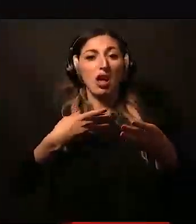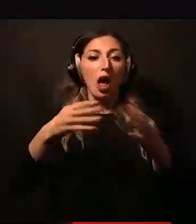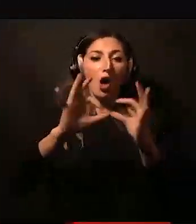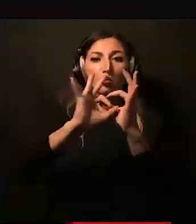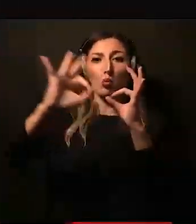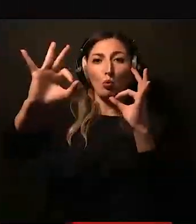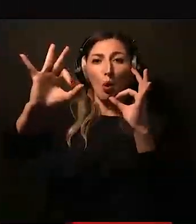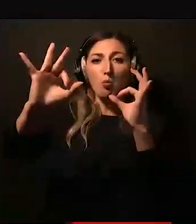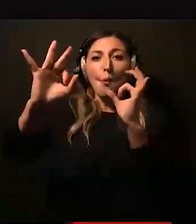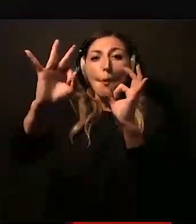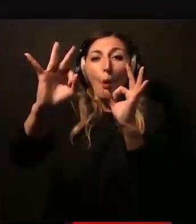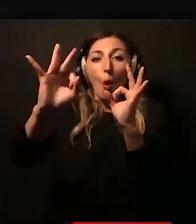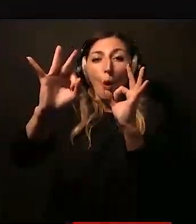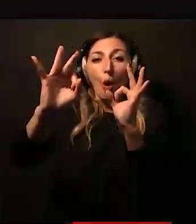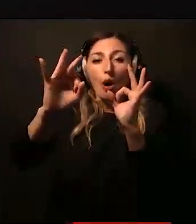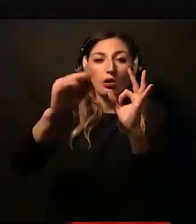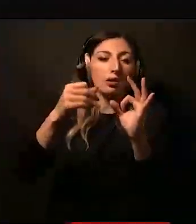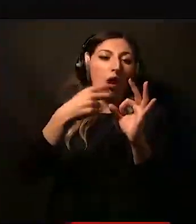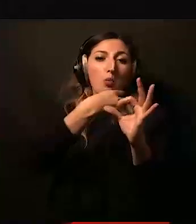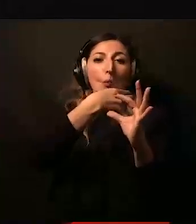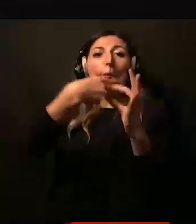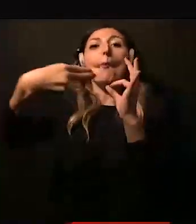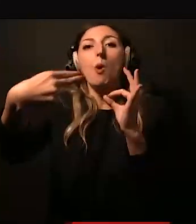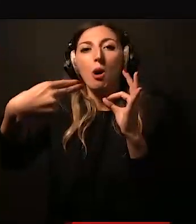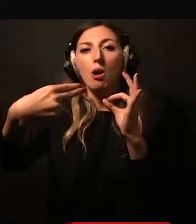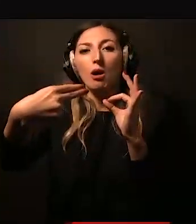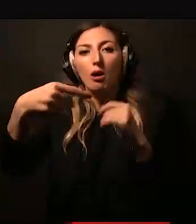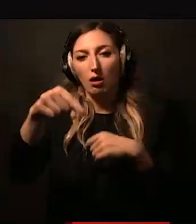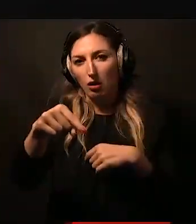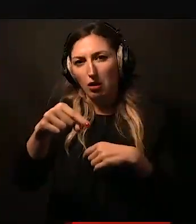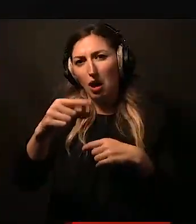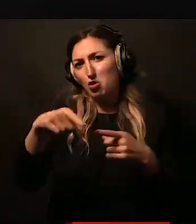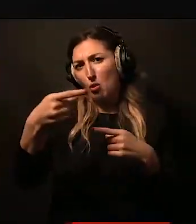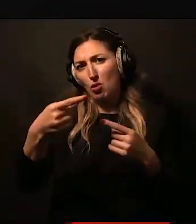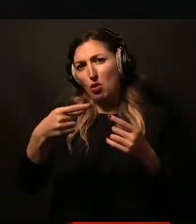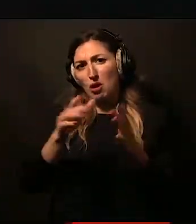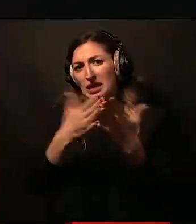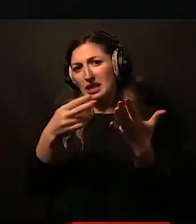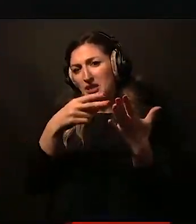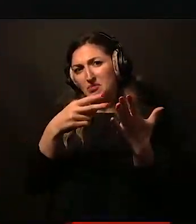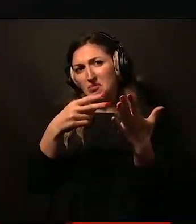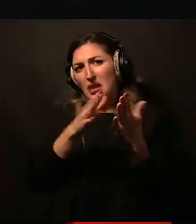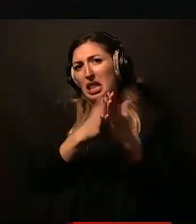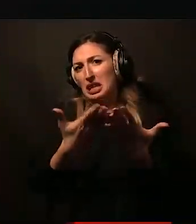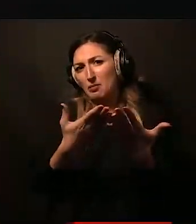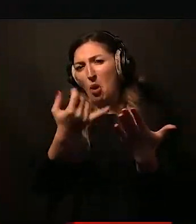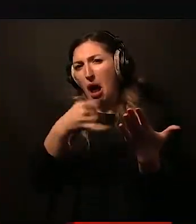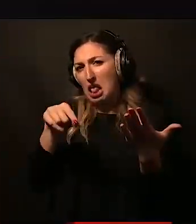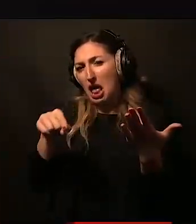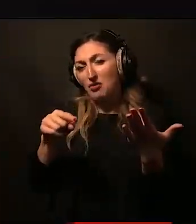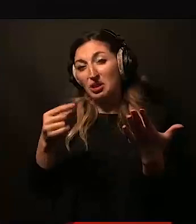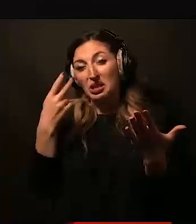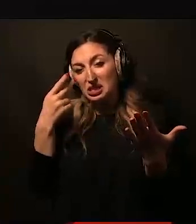stretto che lo farà sparire fino alla fine del racconto io